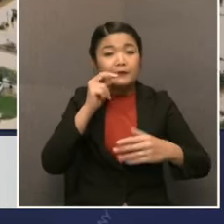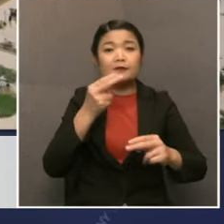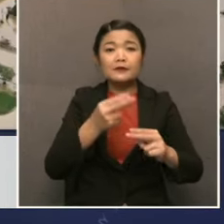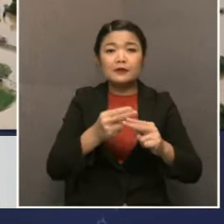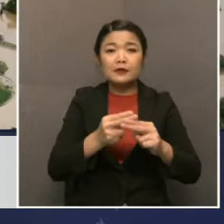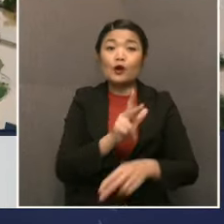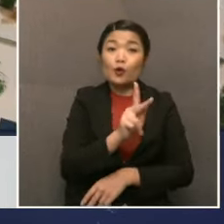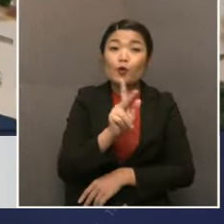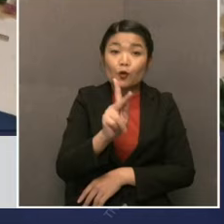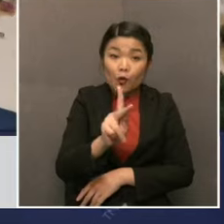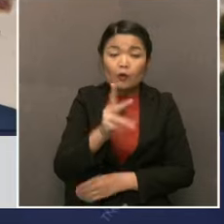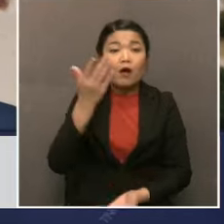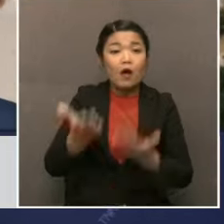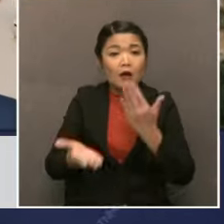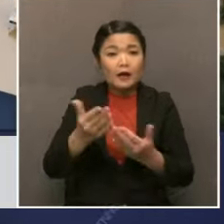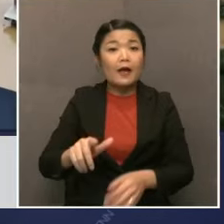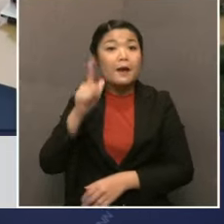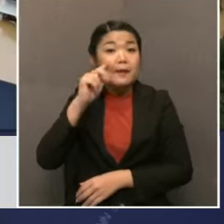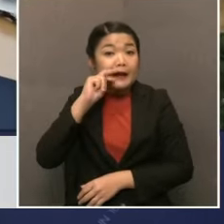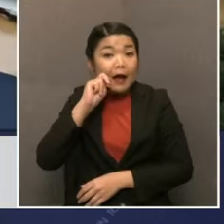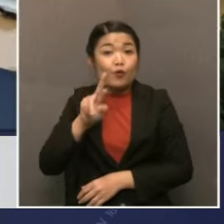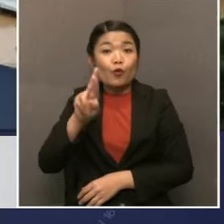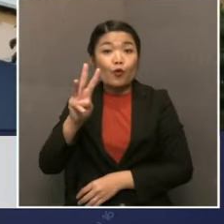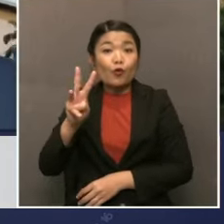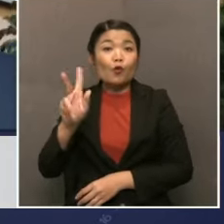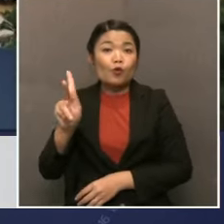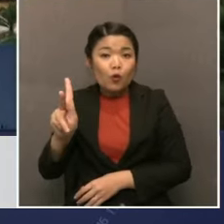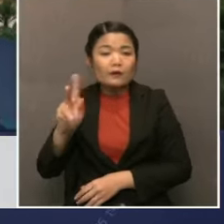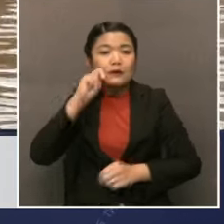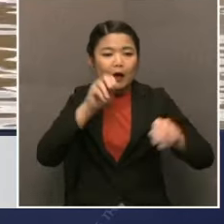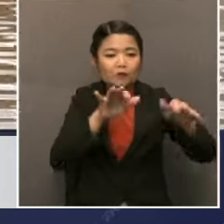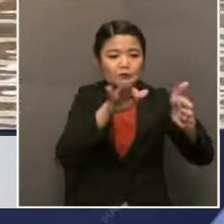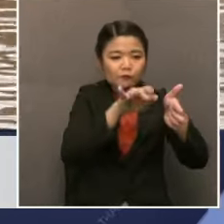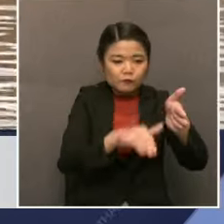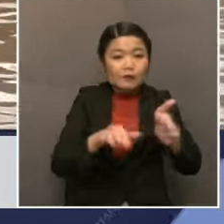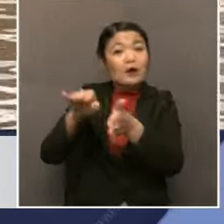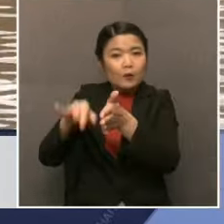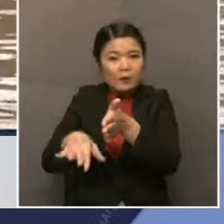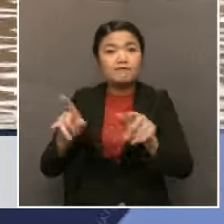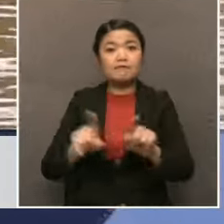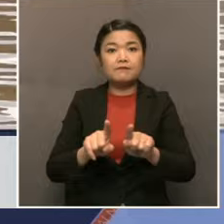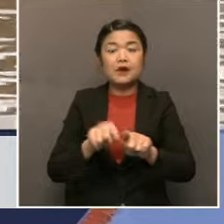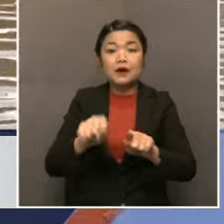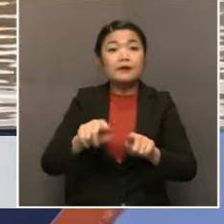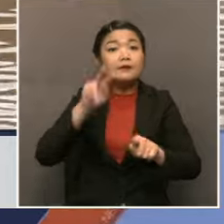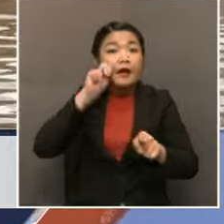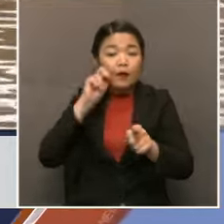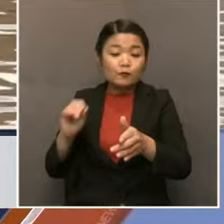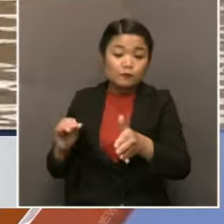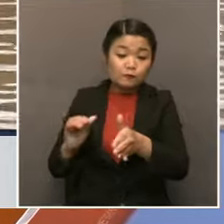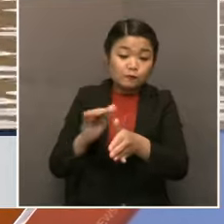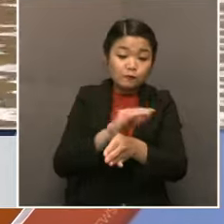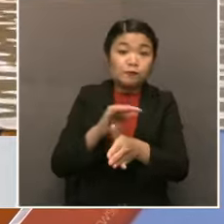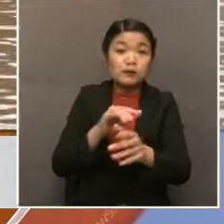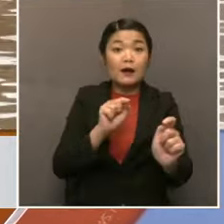ปลงาม ylieวน้ nowปริมาน้ําก็ลดรกพิการน้ำที่หลายล้นในทudes